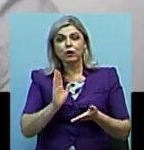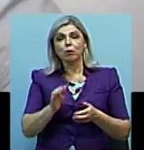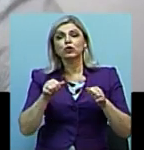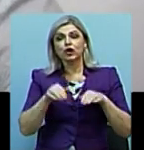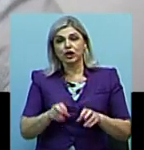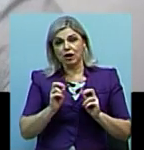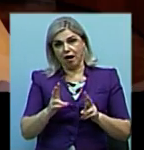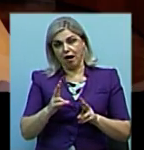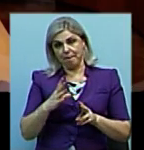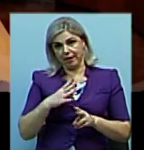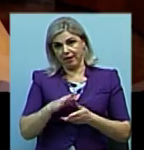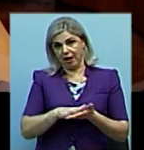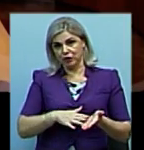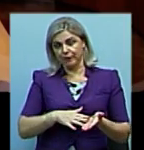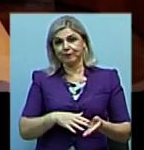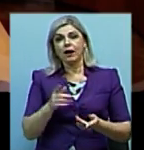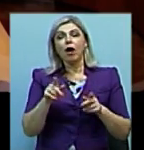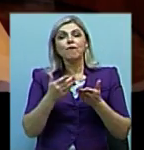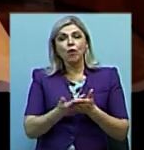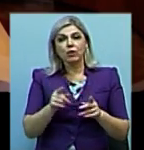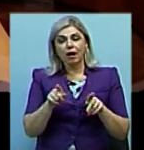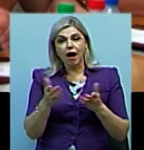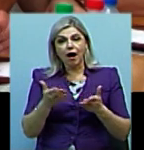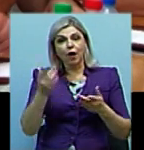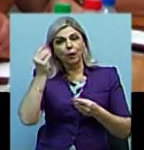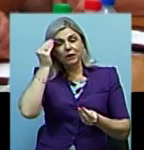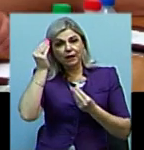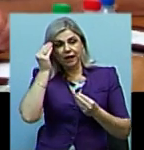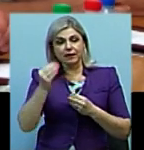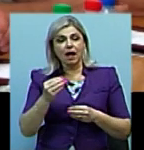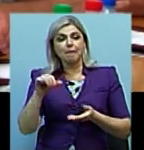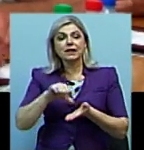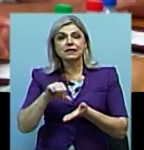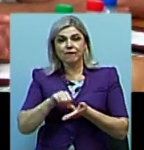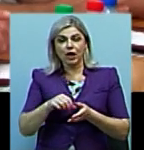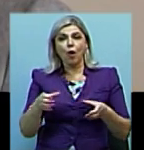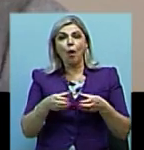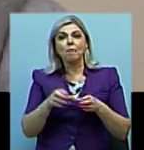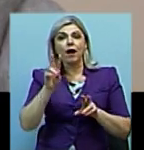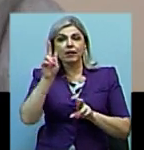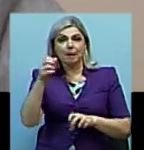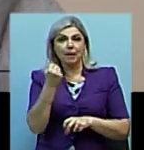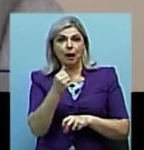далі. Ось яка думка щодо суду представника компанії-переможця.